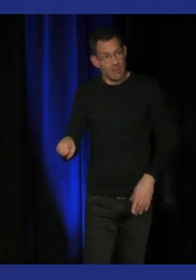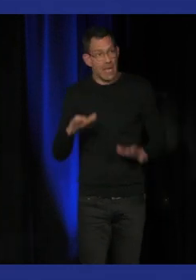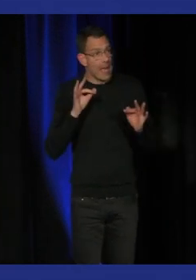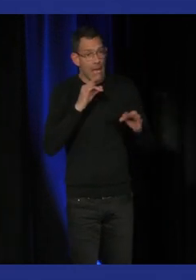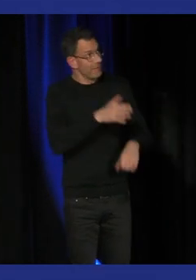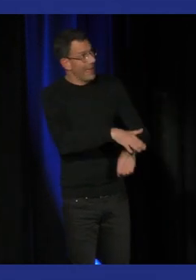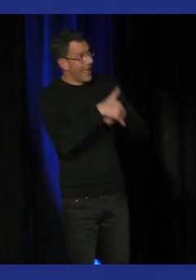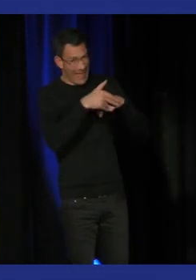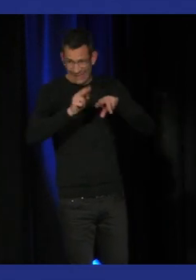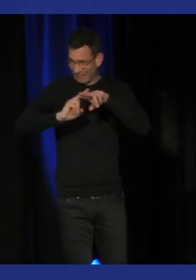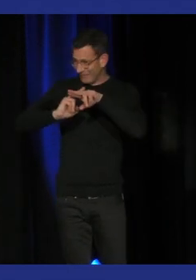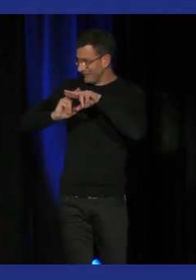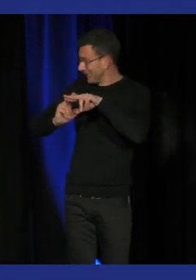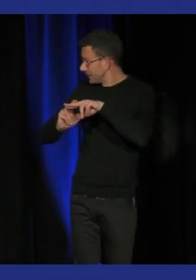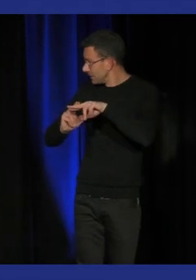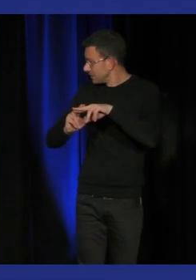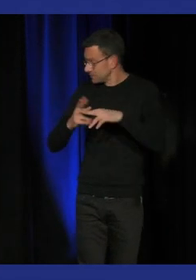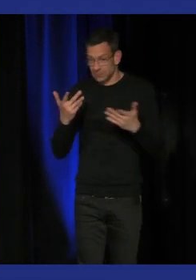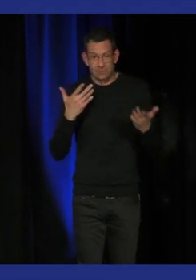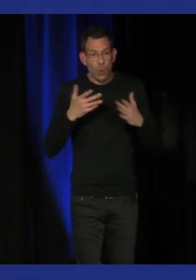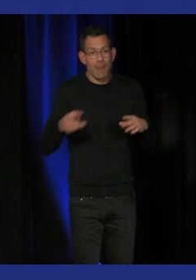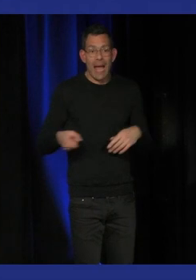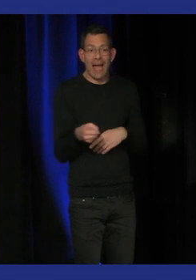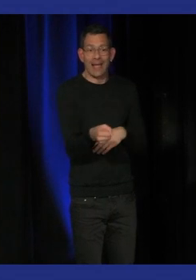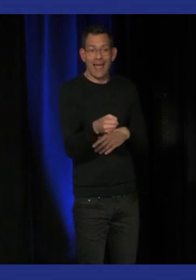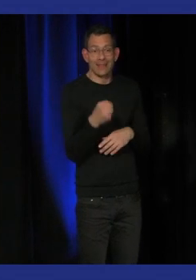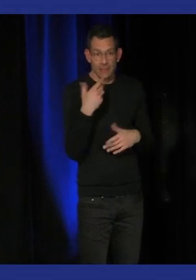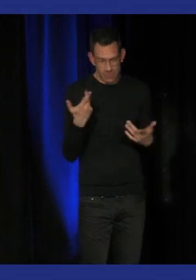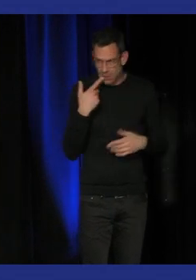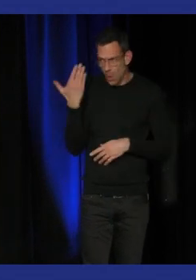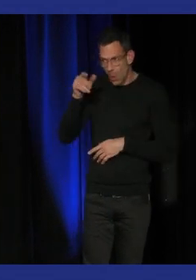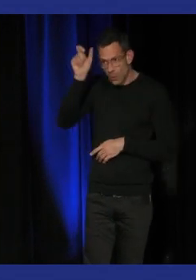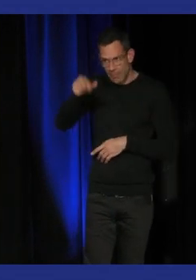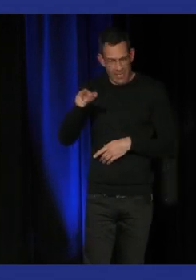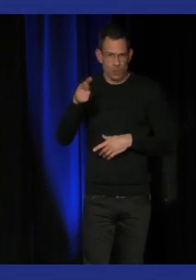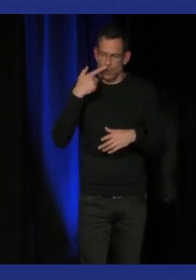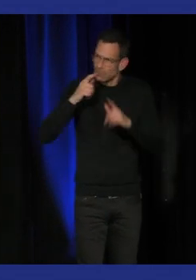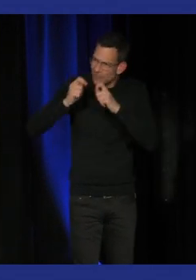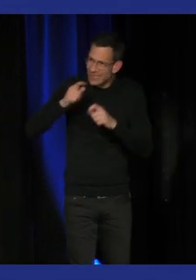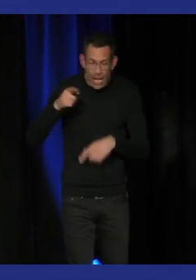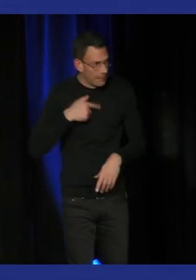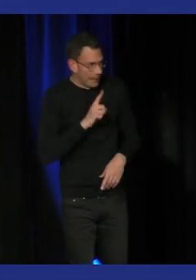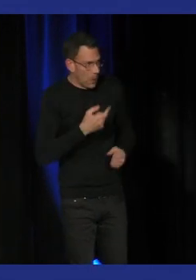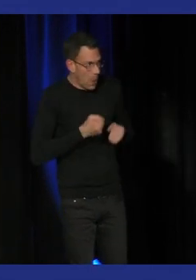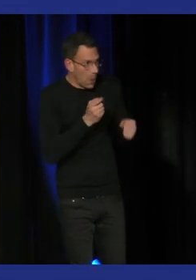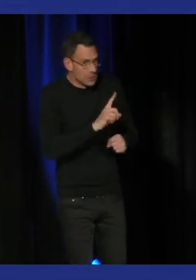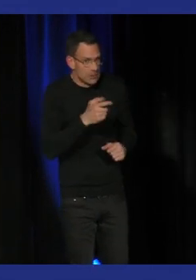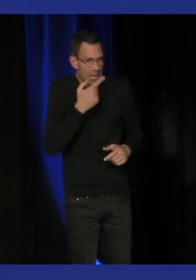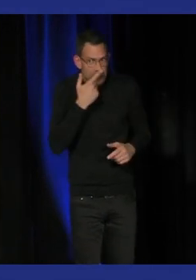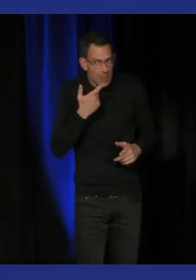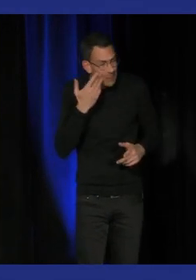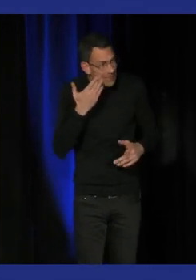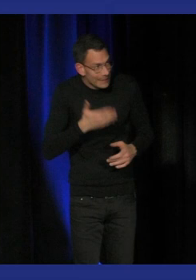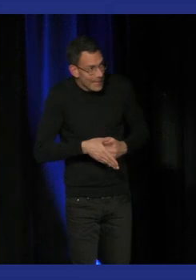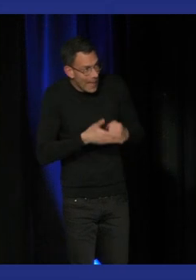canne dans le métro, parce que, et j'en discute avec une personne qui s'est un peu ouverte là-dessus, qui disait ah, mais on n'ose pas parce que on pense que si on te propose de